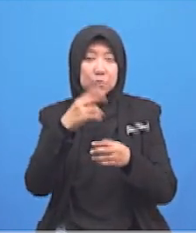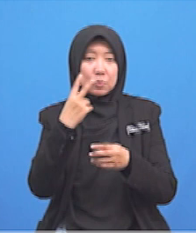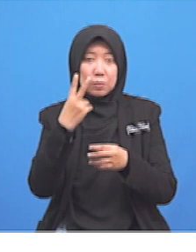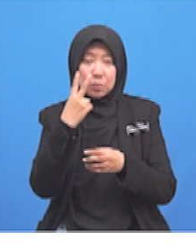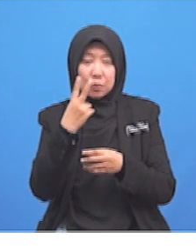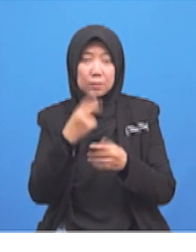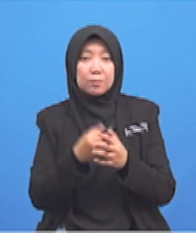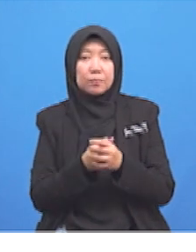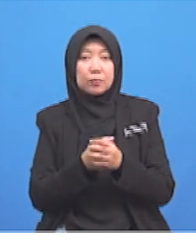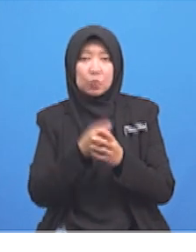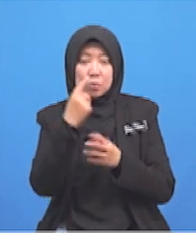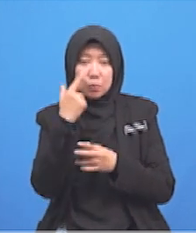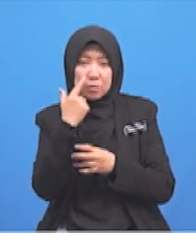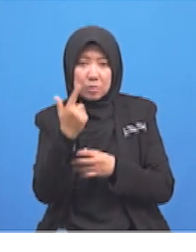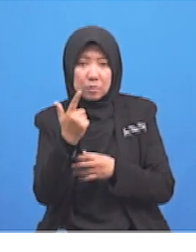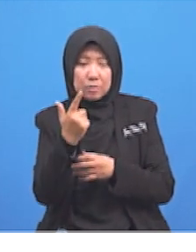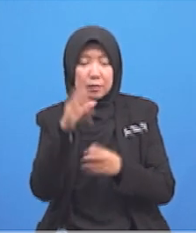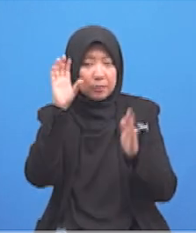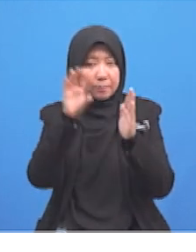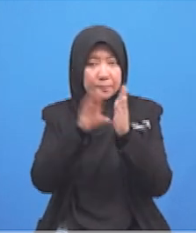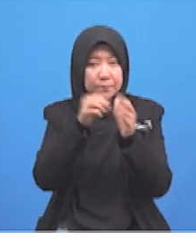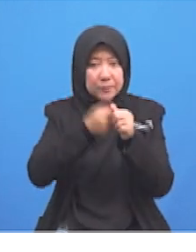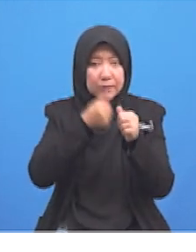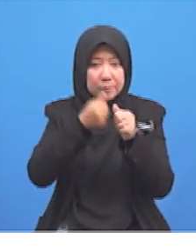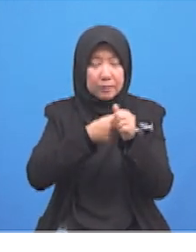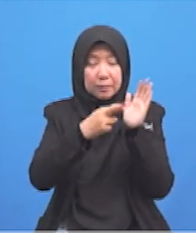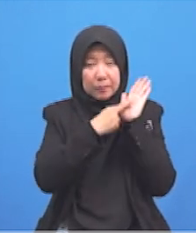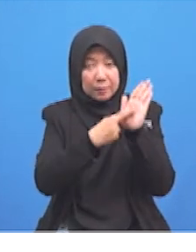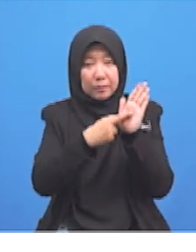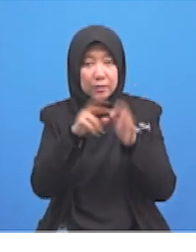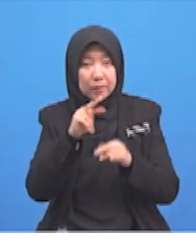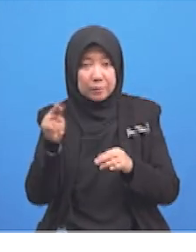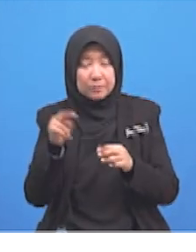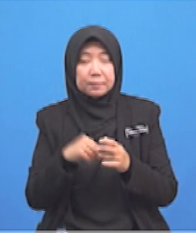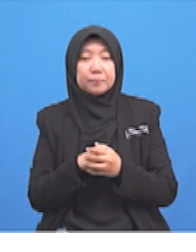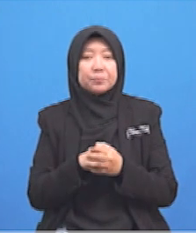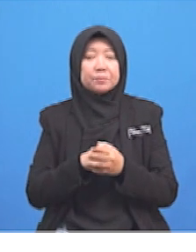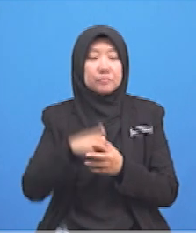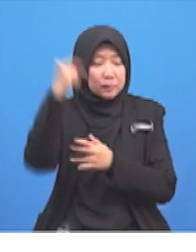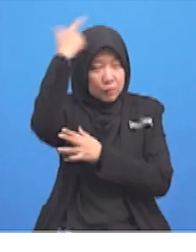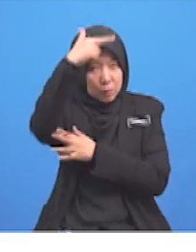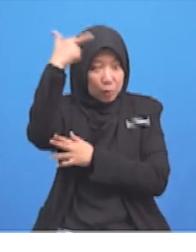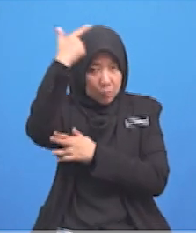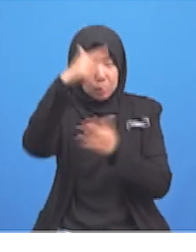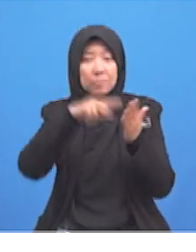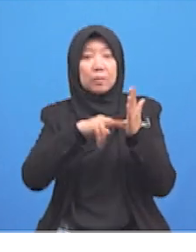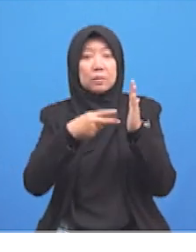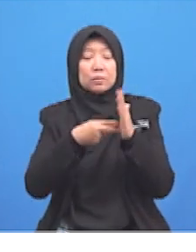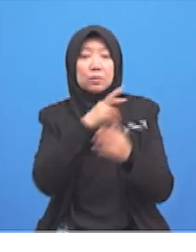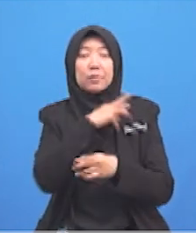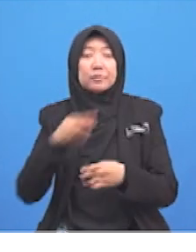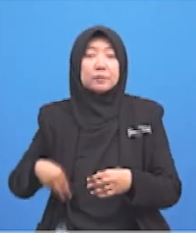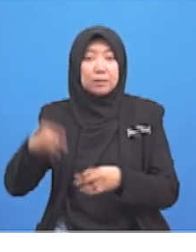mata kamu untuk melihat ikon pada setiap paparan. Ikon tengkolok bermaksud Raja-Raja